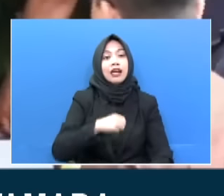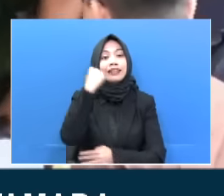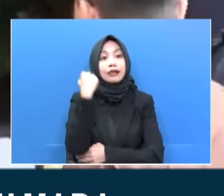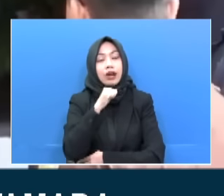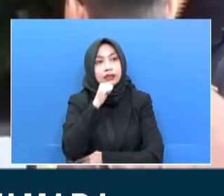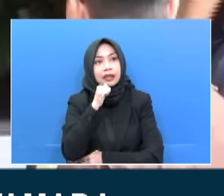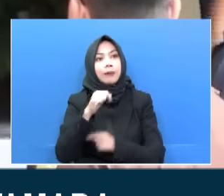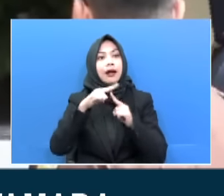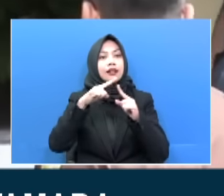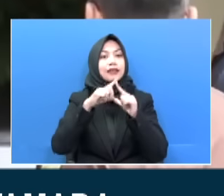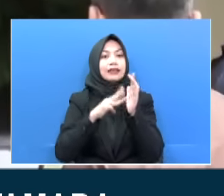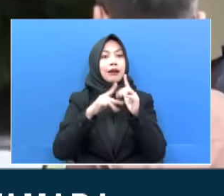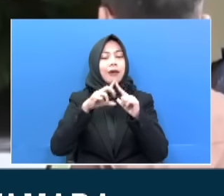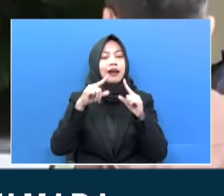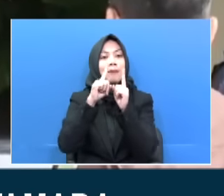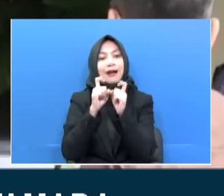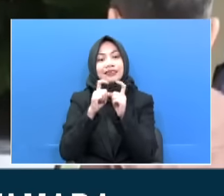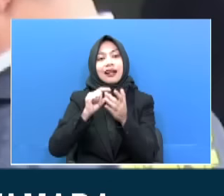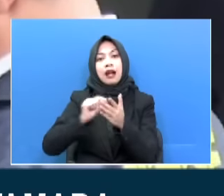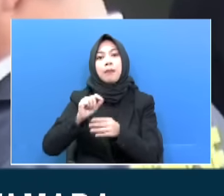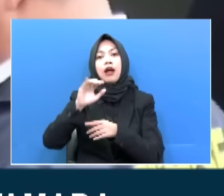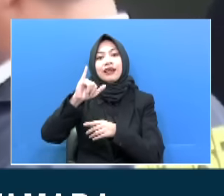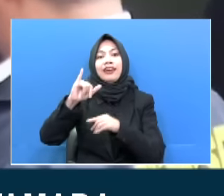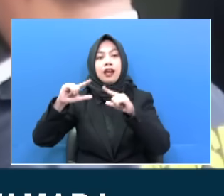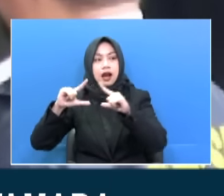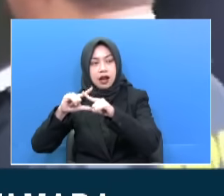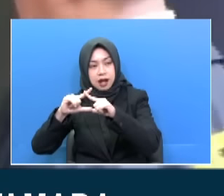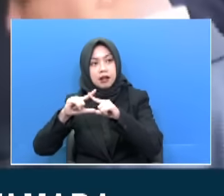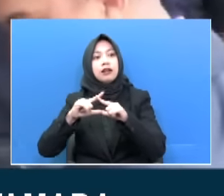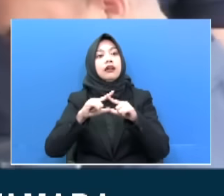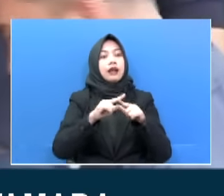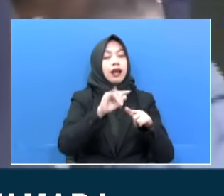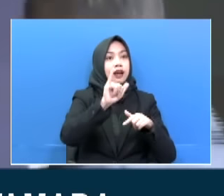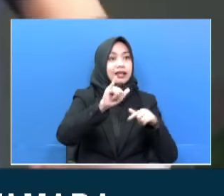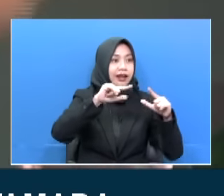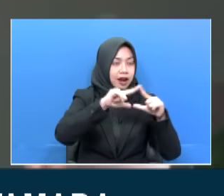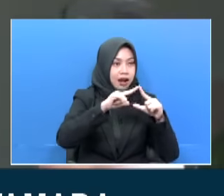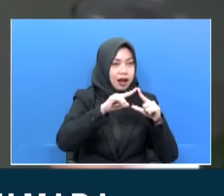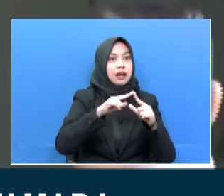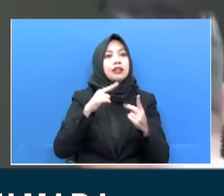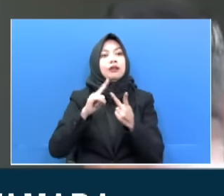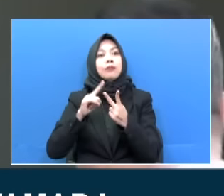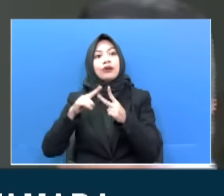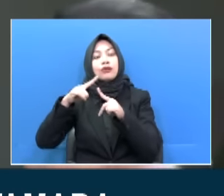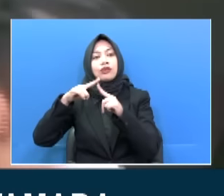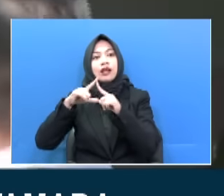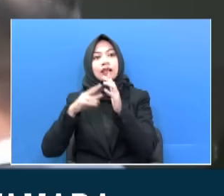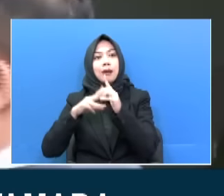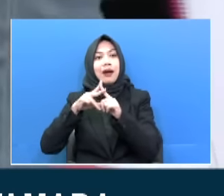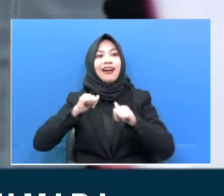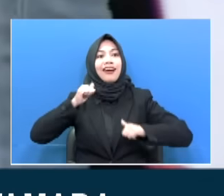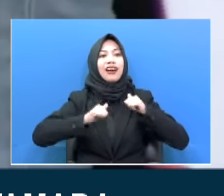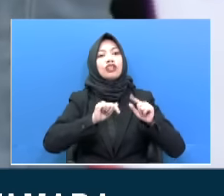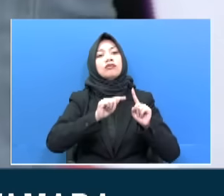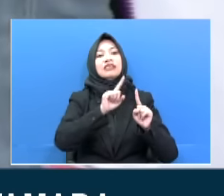Yuda arvandi total sebanyak 115 adegan diperagakan oleh tersangka dan Ibunda korban Tamara